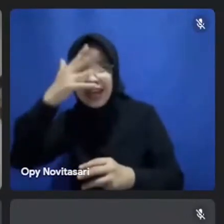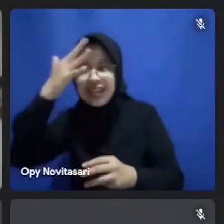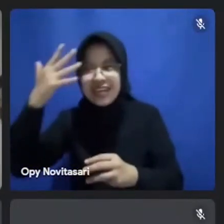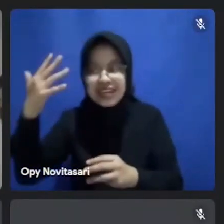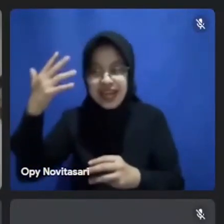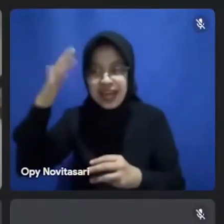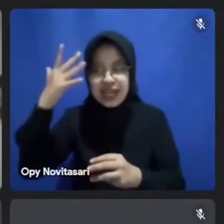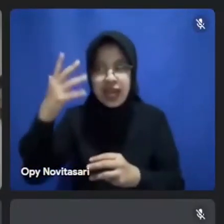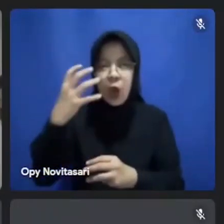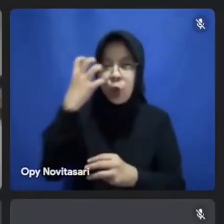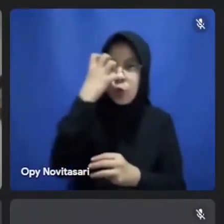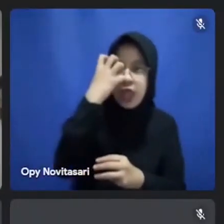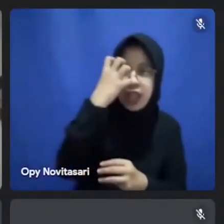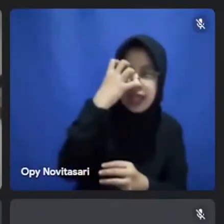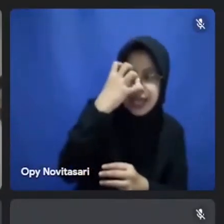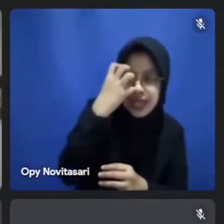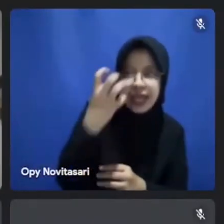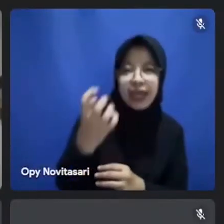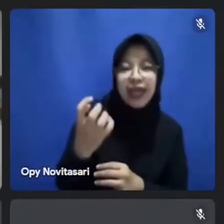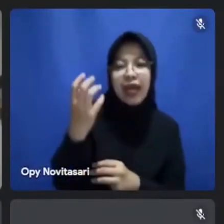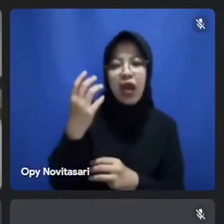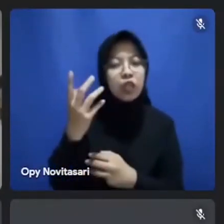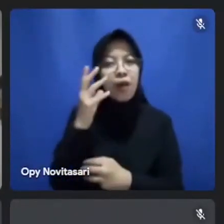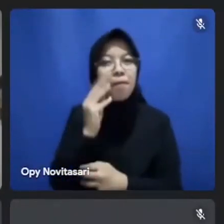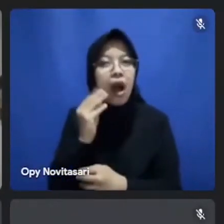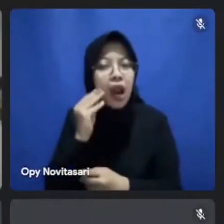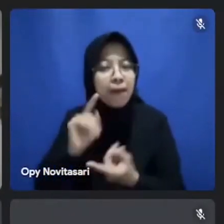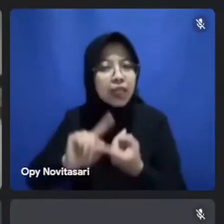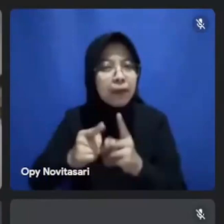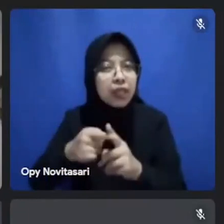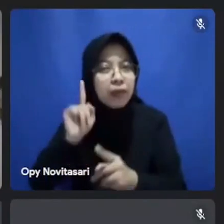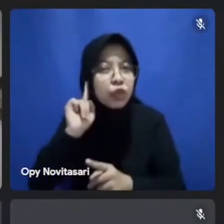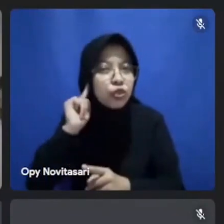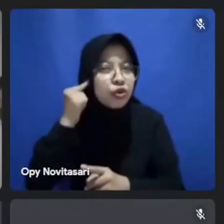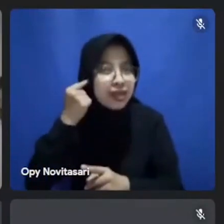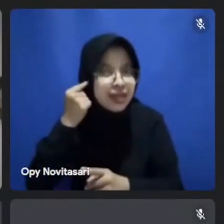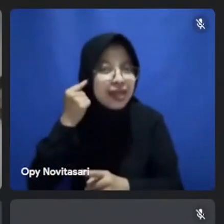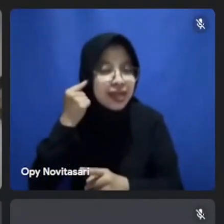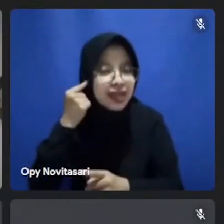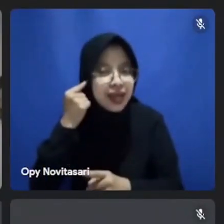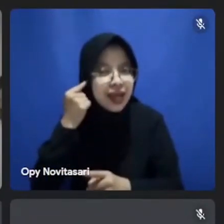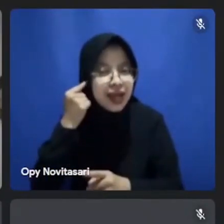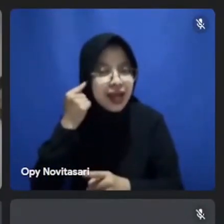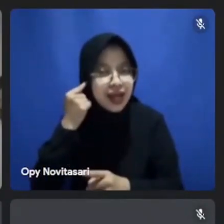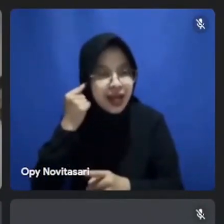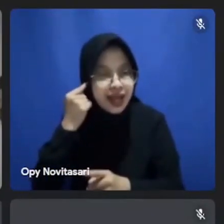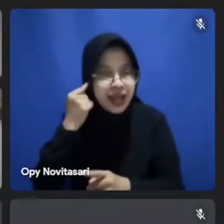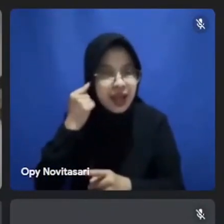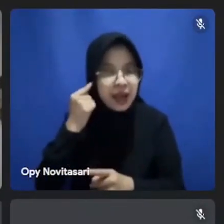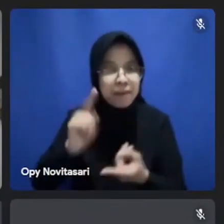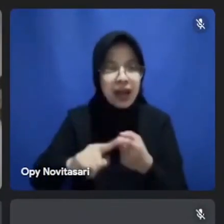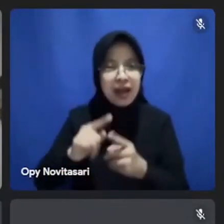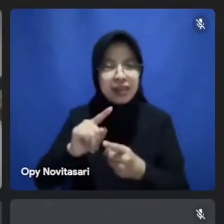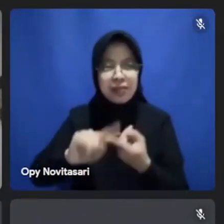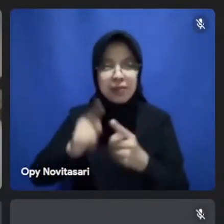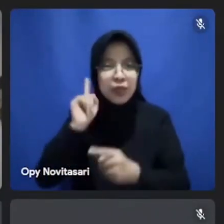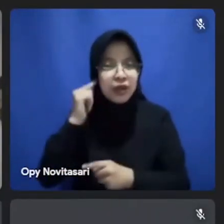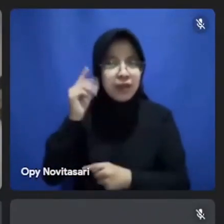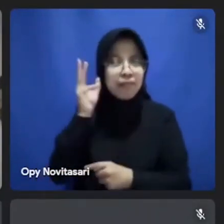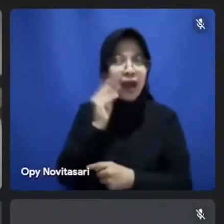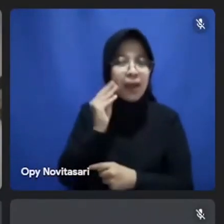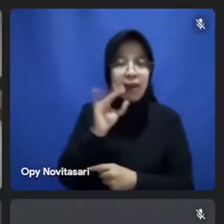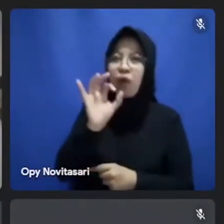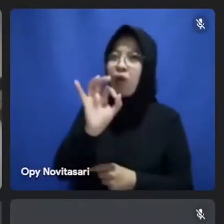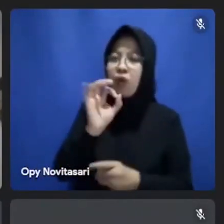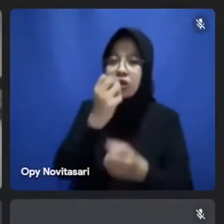Mas Willy dan pengalaman teman-teman mendengarkan yang lainnya itu akhirnya menjadi